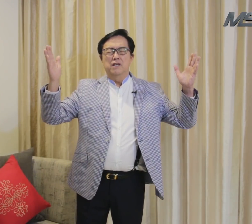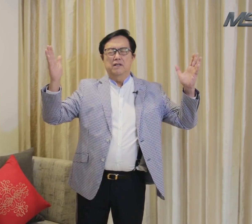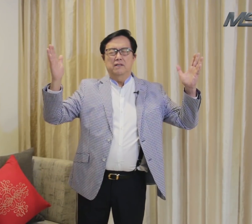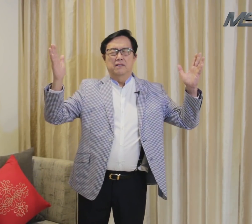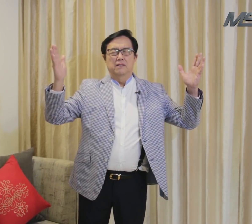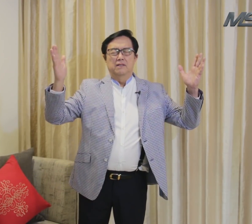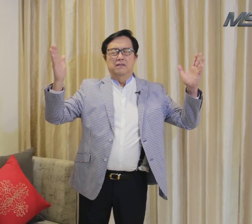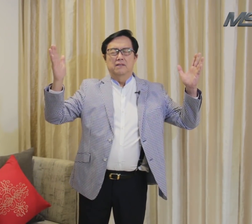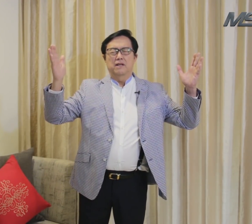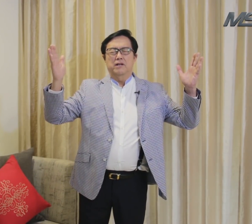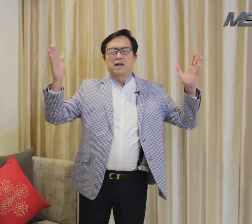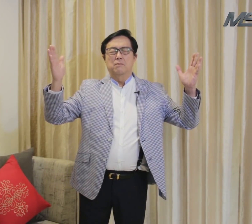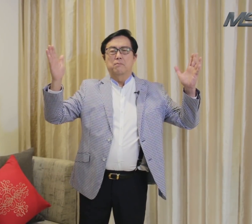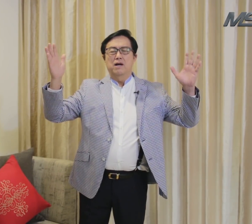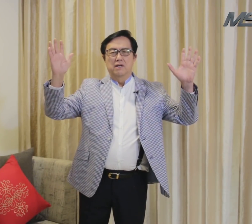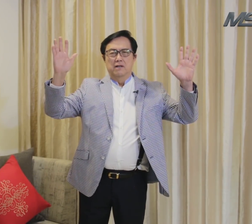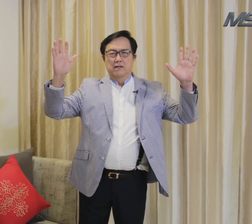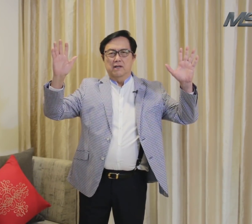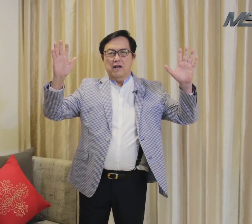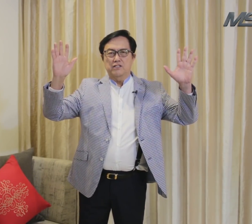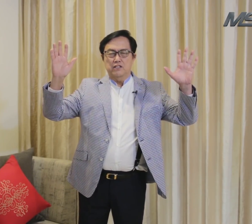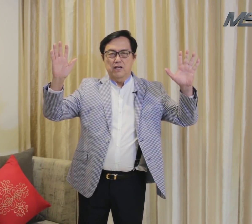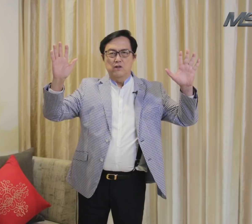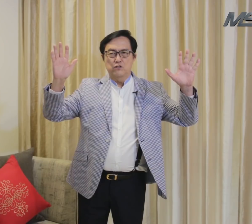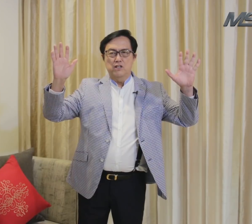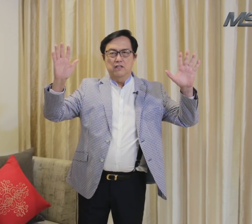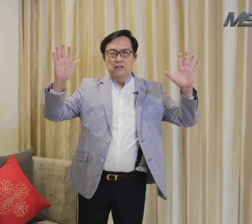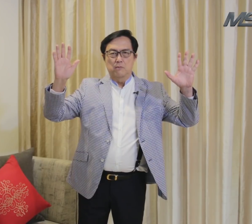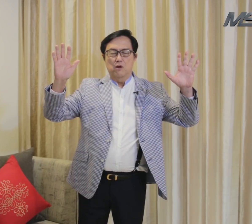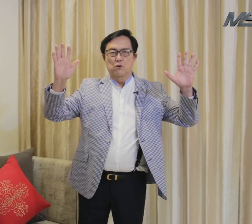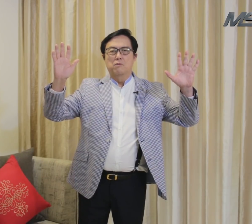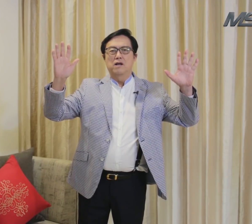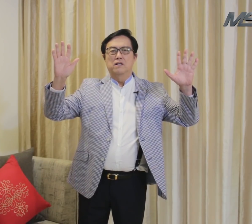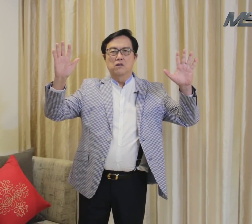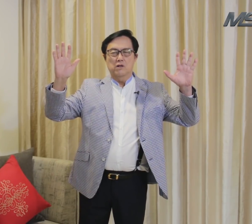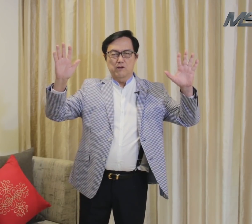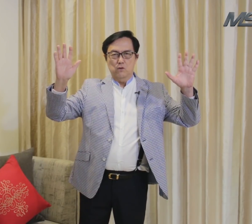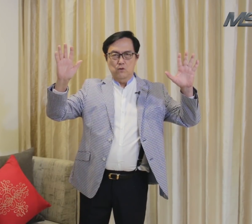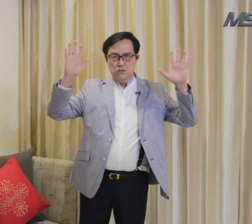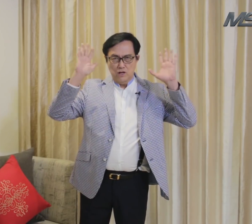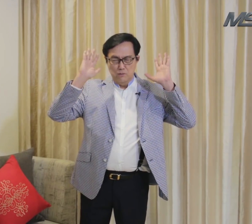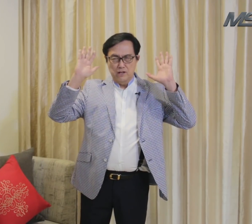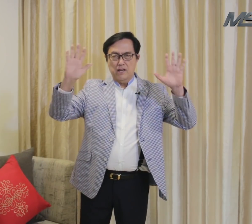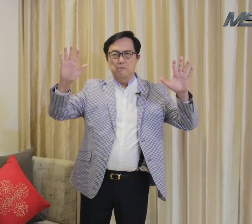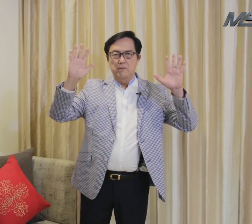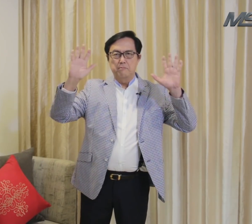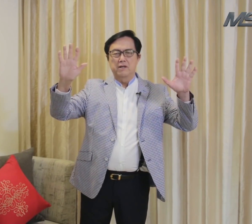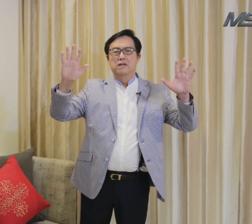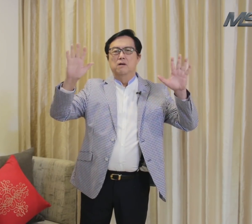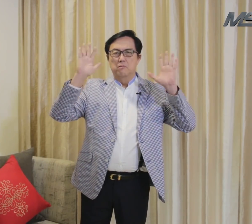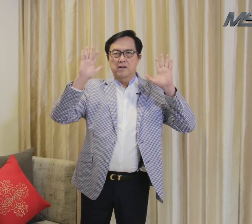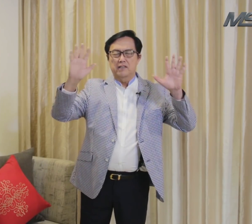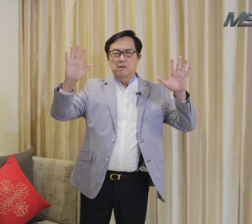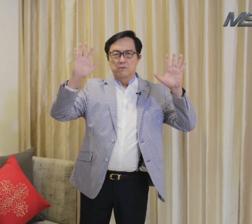kasih karunia daripada Allah Bapa, kasih setia Tuhan Yesus yang tidak pernah berubah, dan urapan Roh Kudus selalu menyertai,